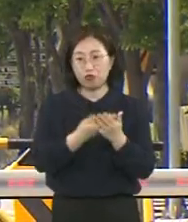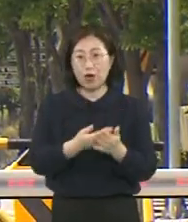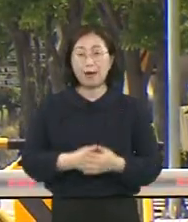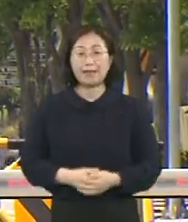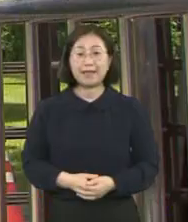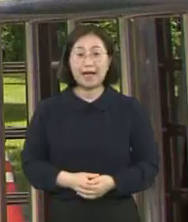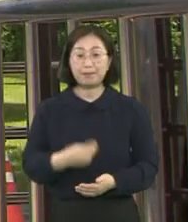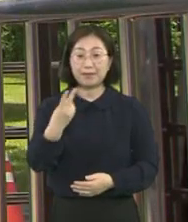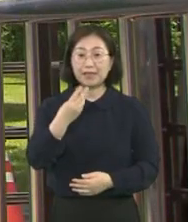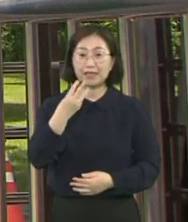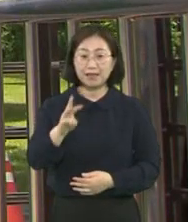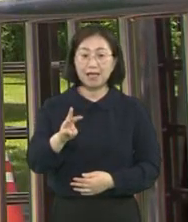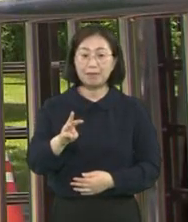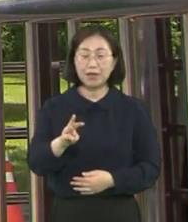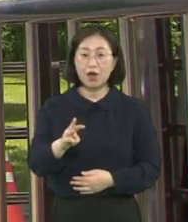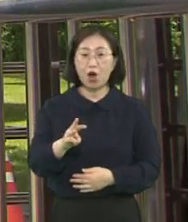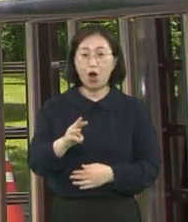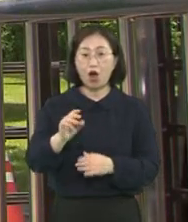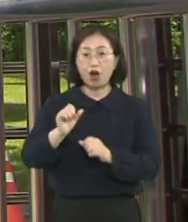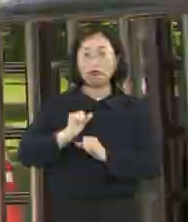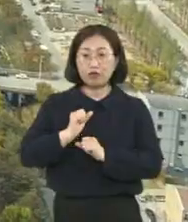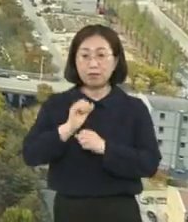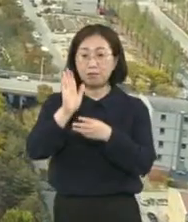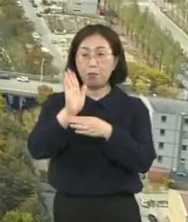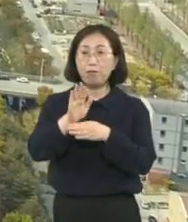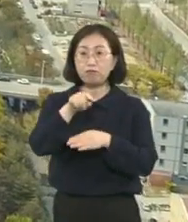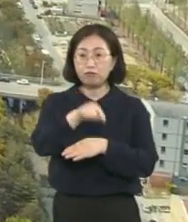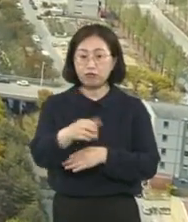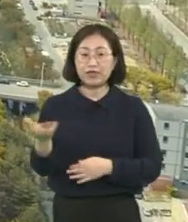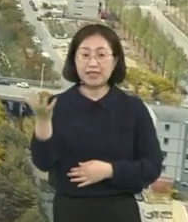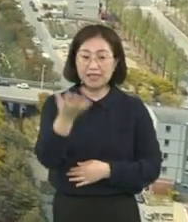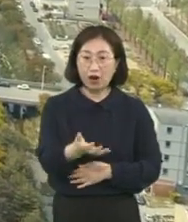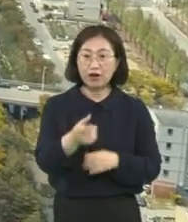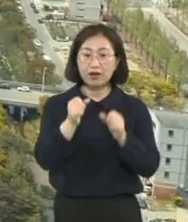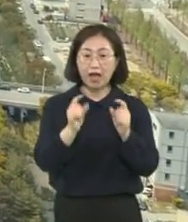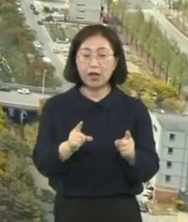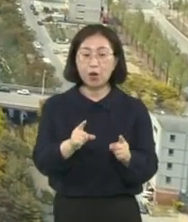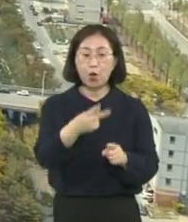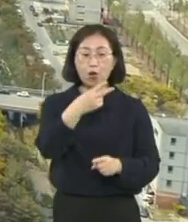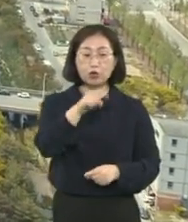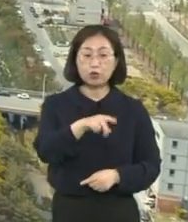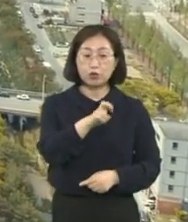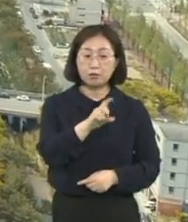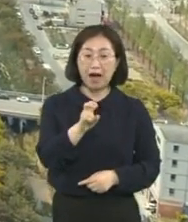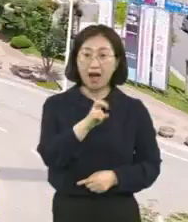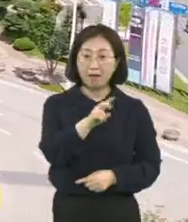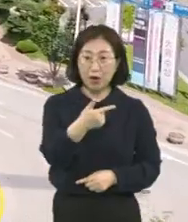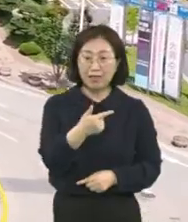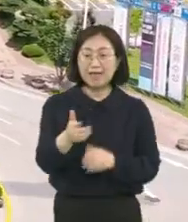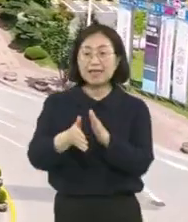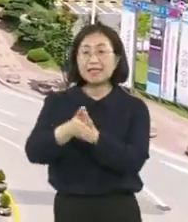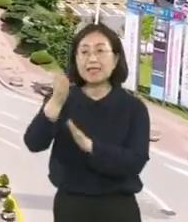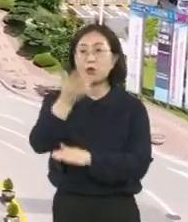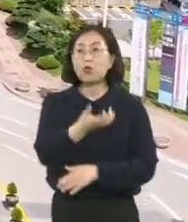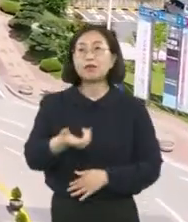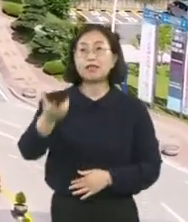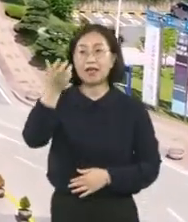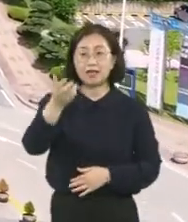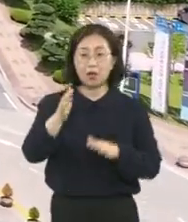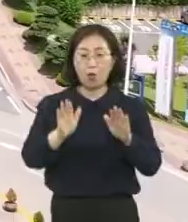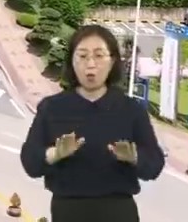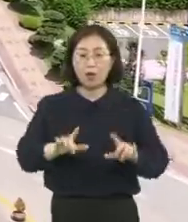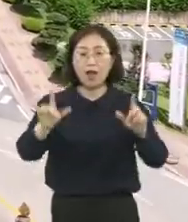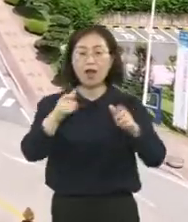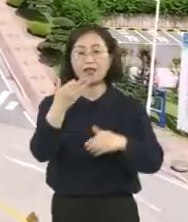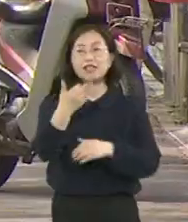지난 2003년 3군 분부 이전을 계기로 논산시 두마면이 시로 승격한 계룡시는 올해로 개청